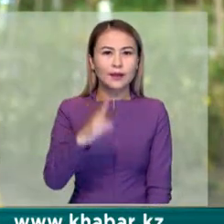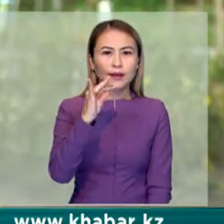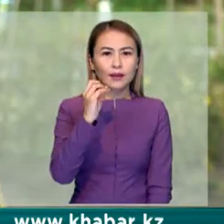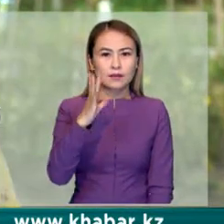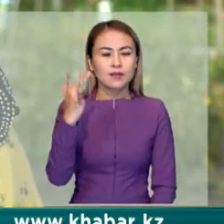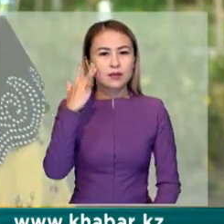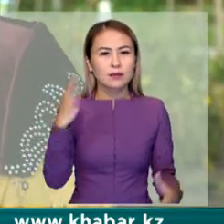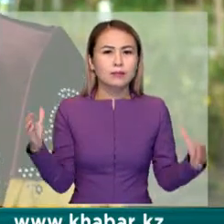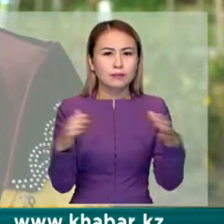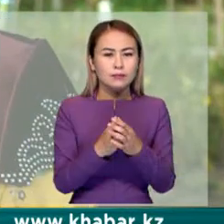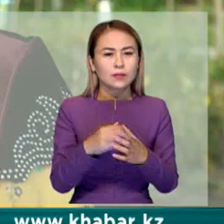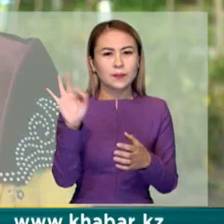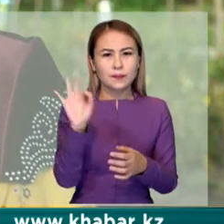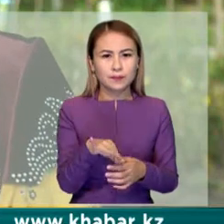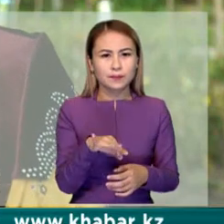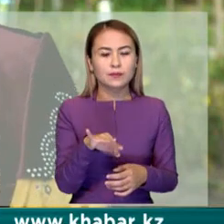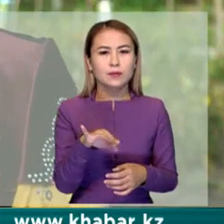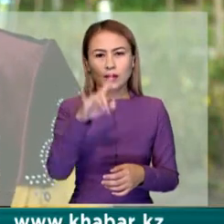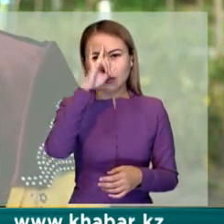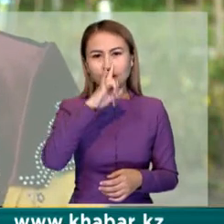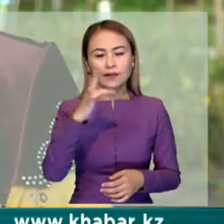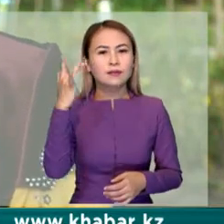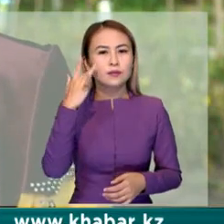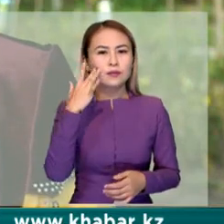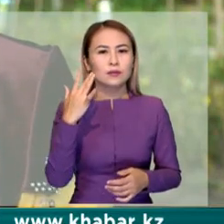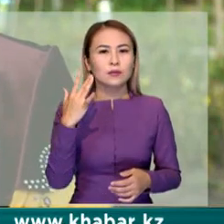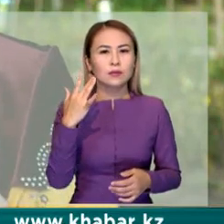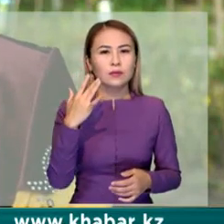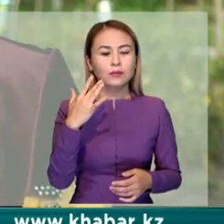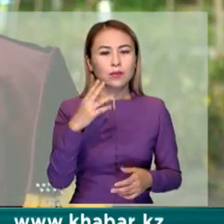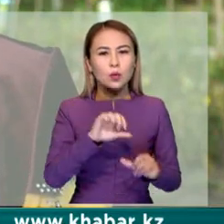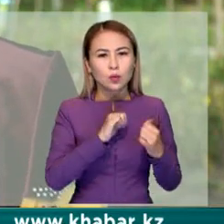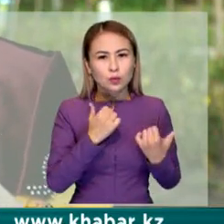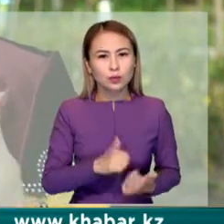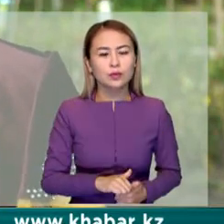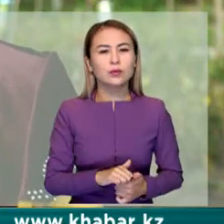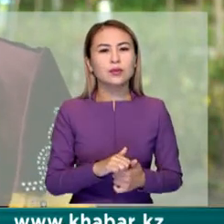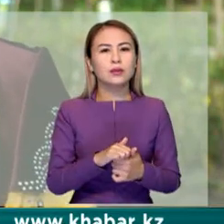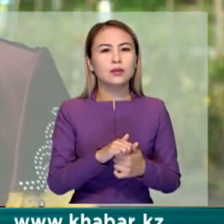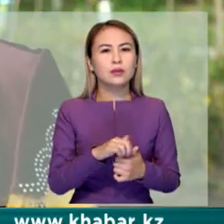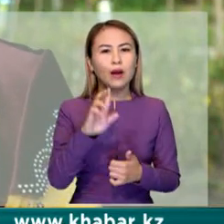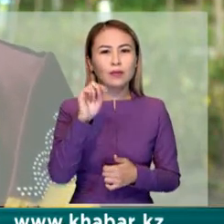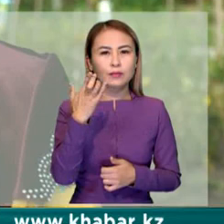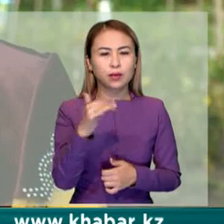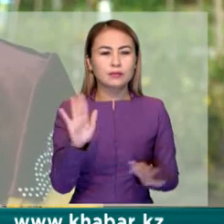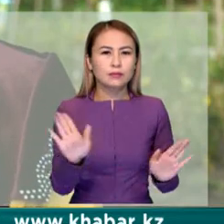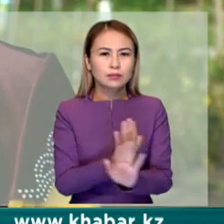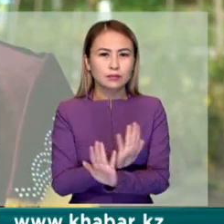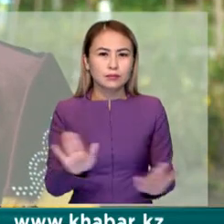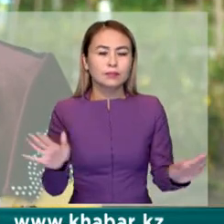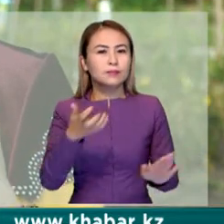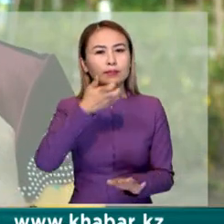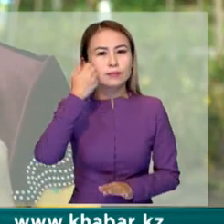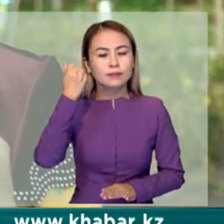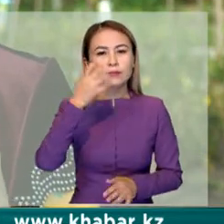бас қосамыз. Сосын мына Қазақстанға деген сағынышымызды, махаббатымызды мына Абай әнінің